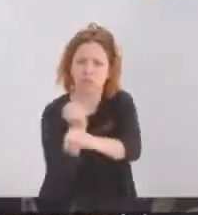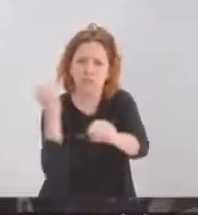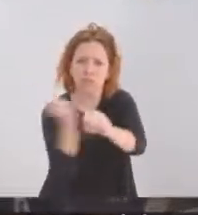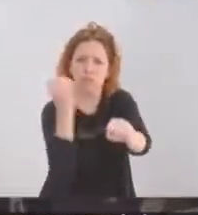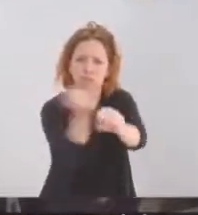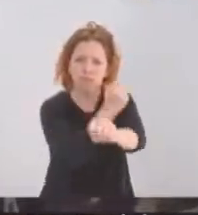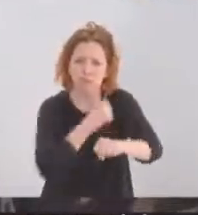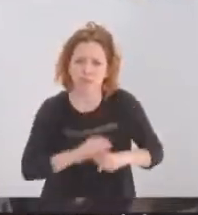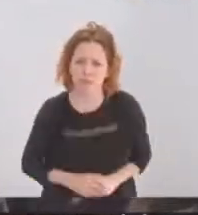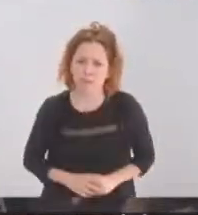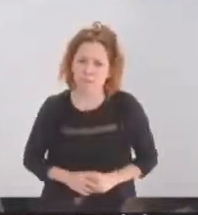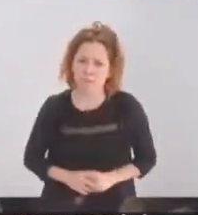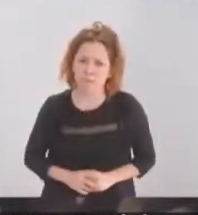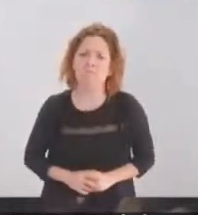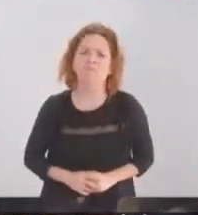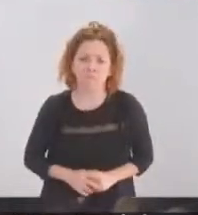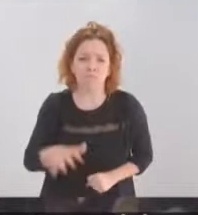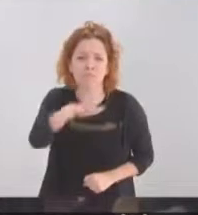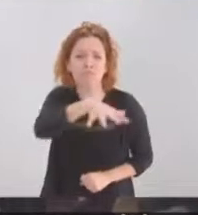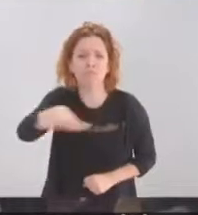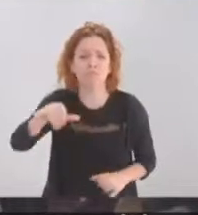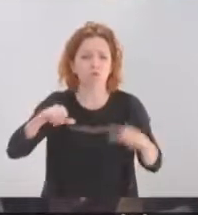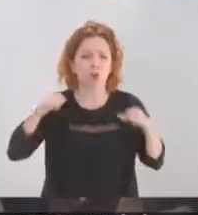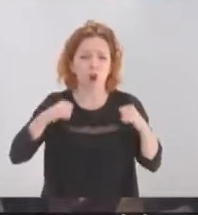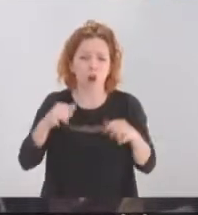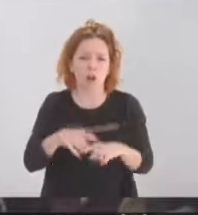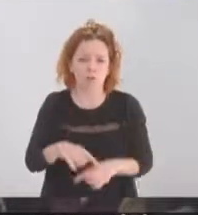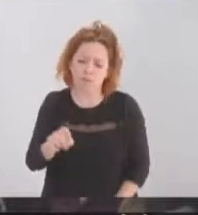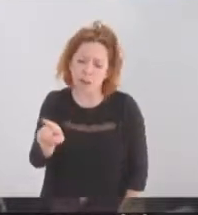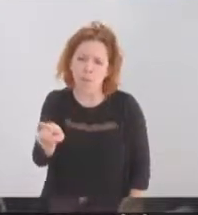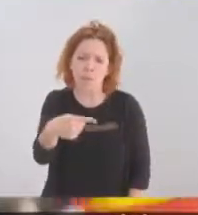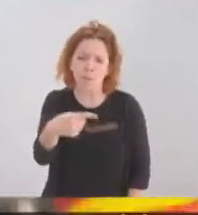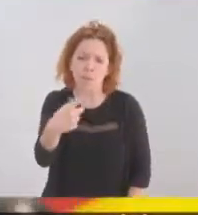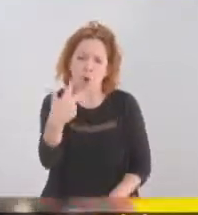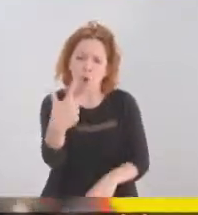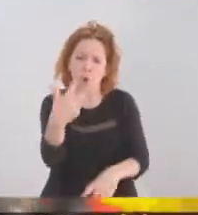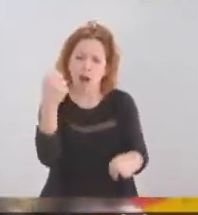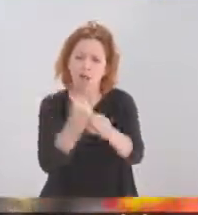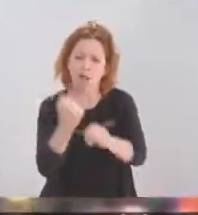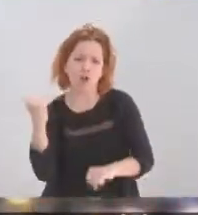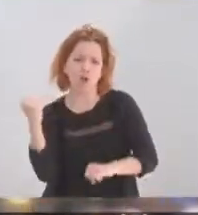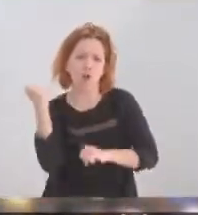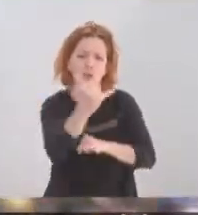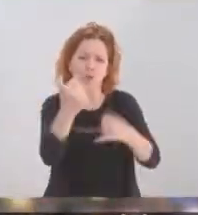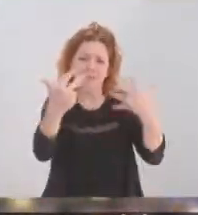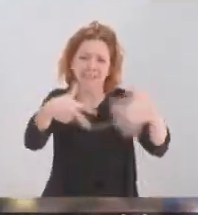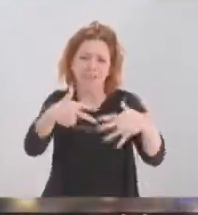vous irez à l'école de 3 ans à 18 ans.